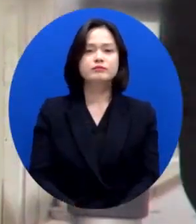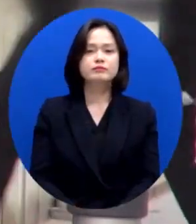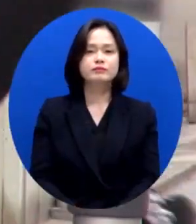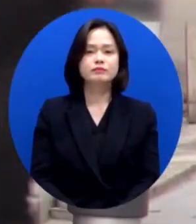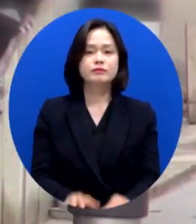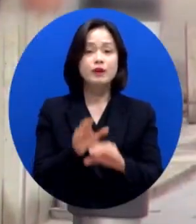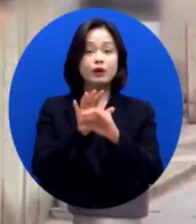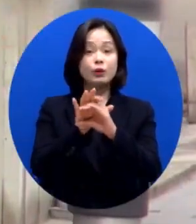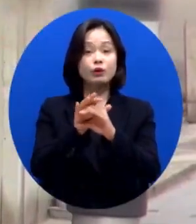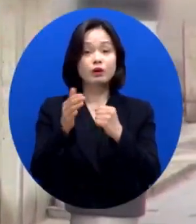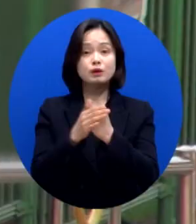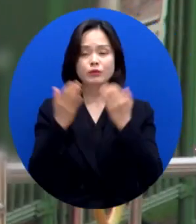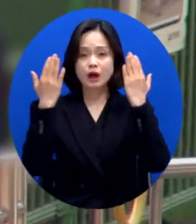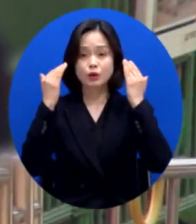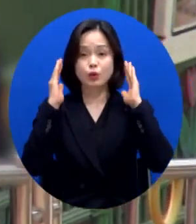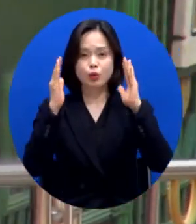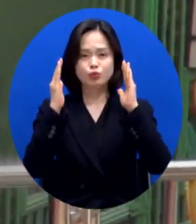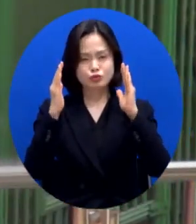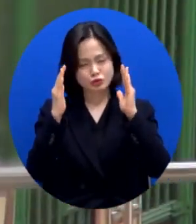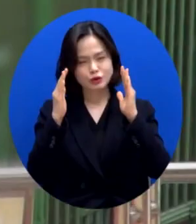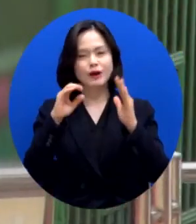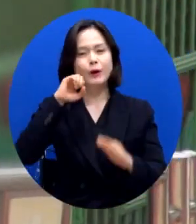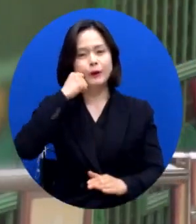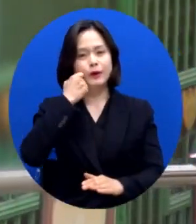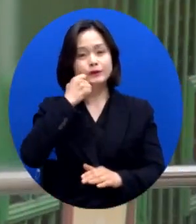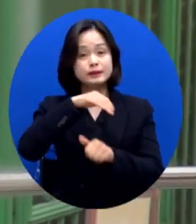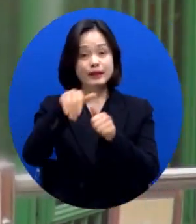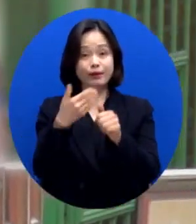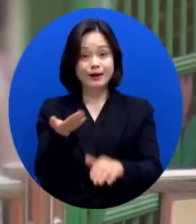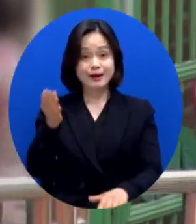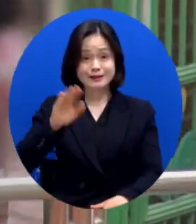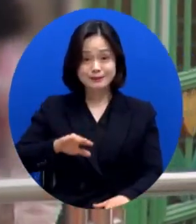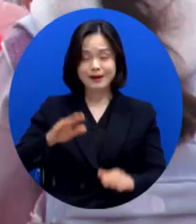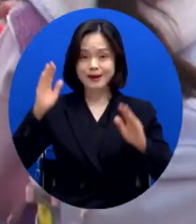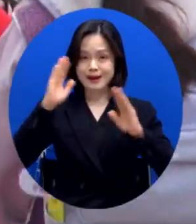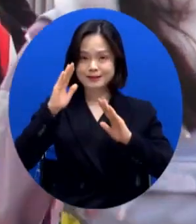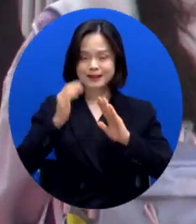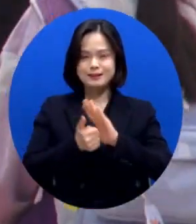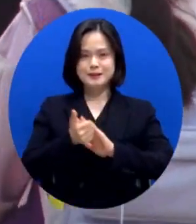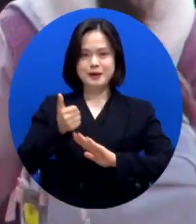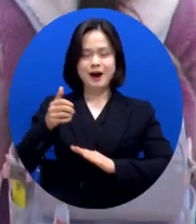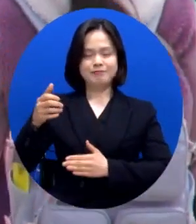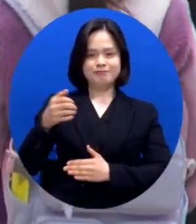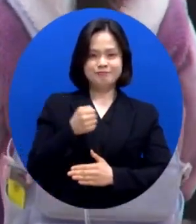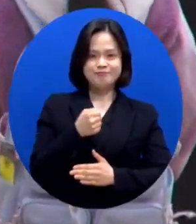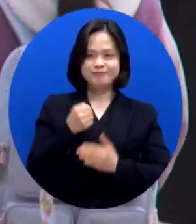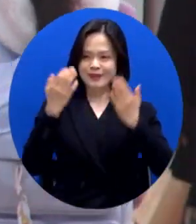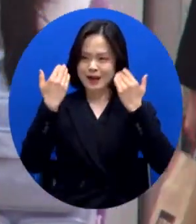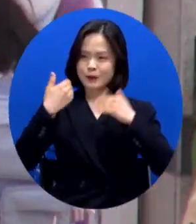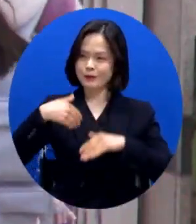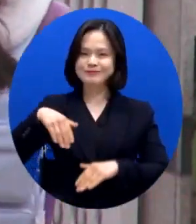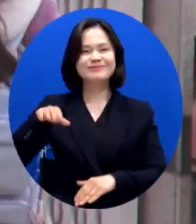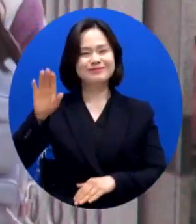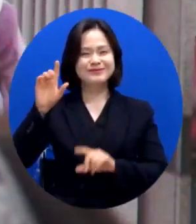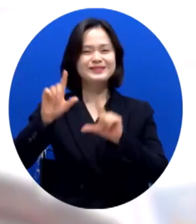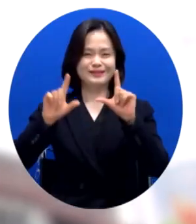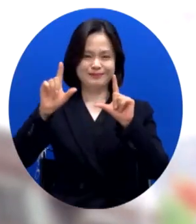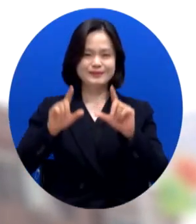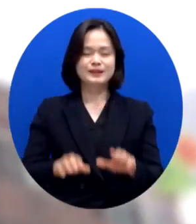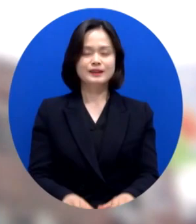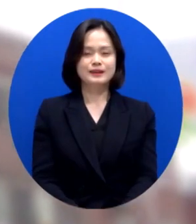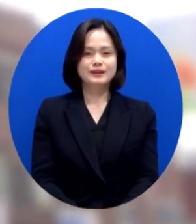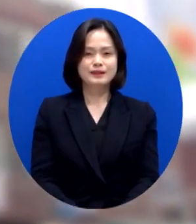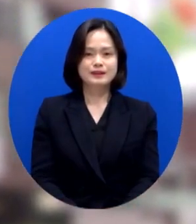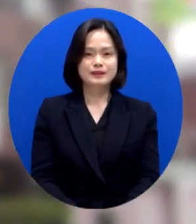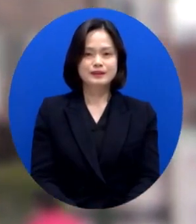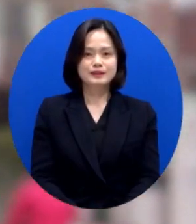코로나19로 여전히 등교 수업이 자유롭지 못하지만 우리 아이들은 천사 같은 모습으로 곧 다가올 일상을 준비하고 있습니다.